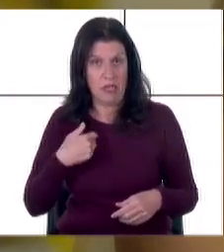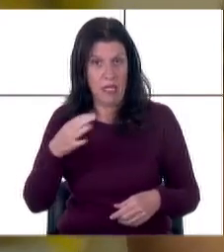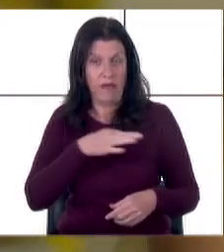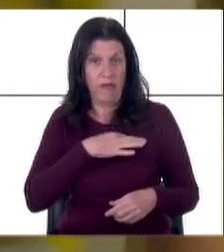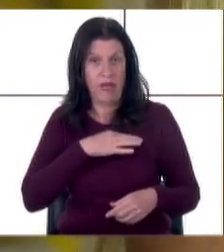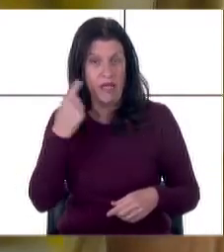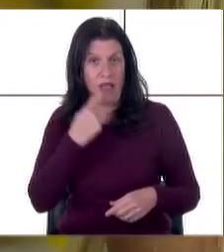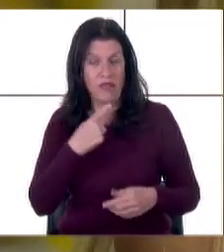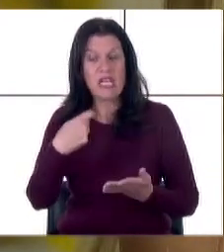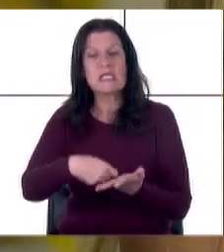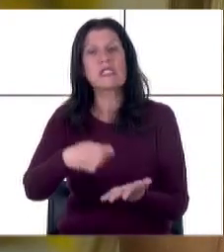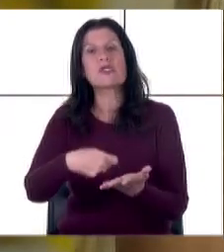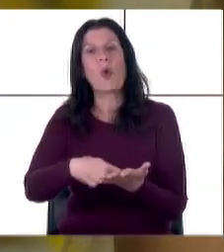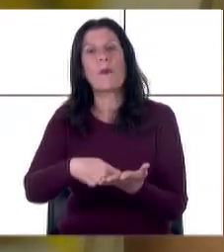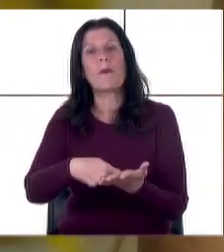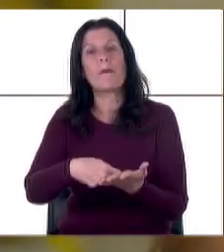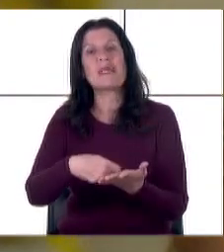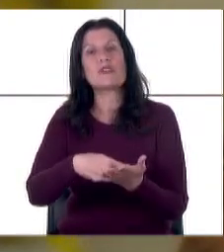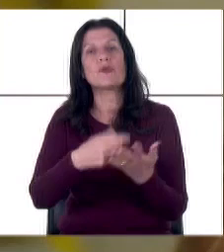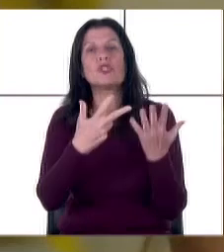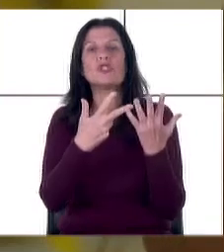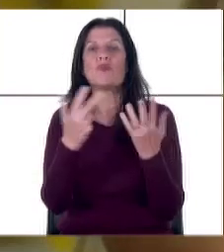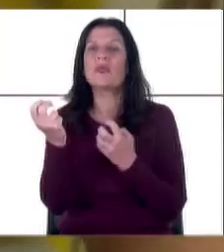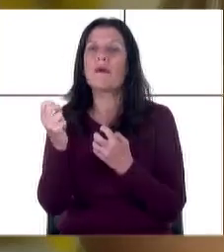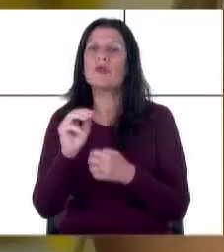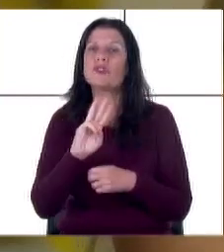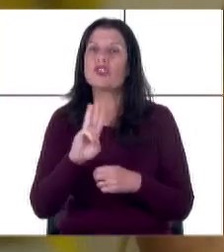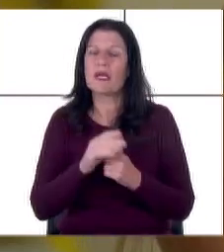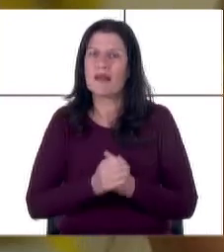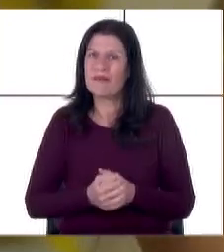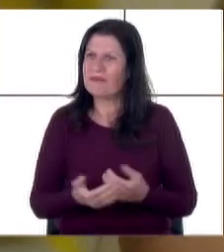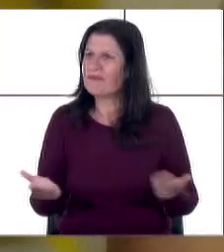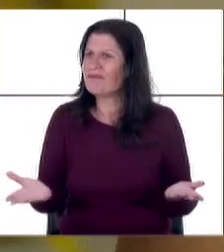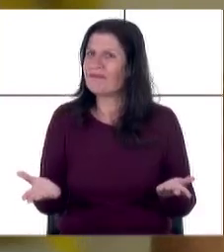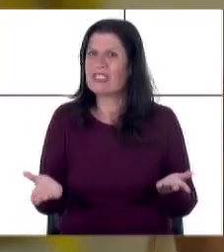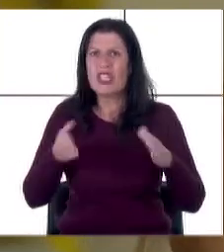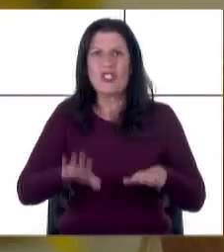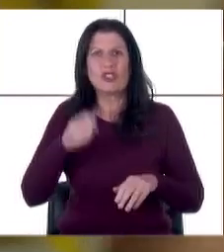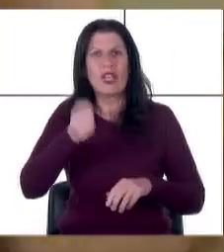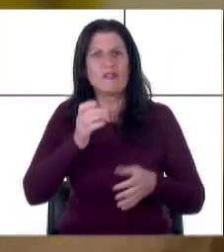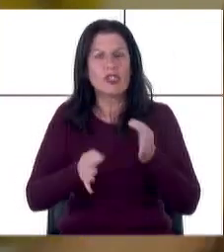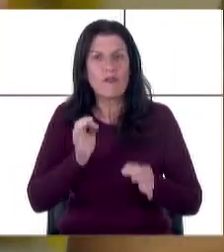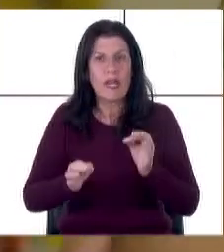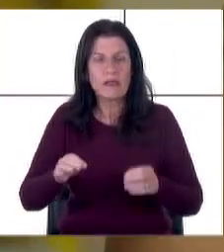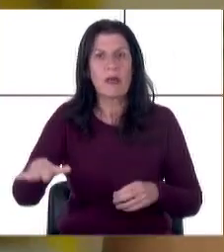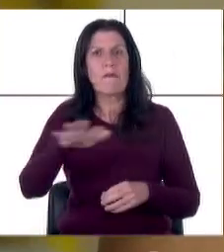בסכום של 800 שקל. ישב שופט במערכת המשפט במדינת ישראל